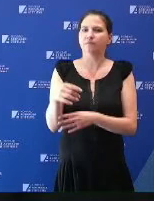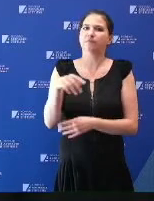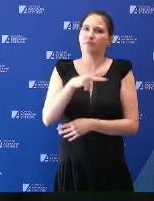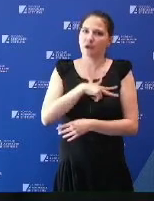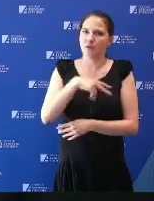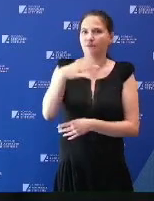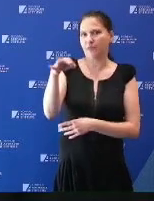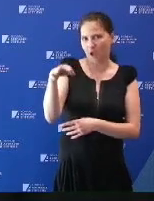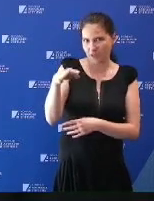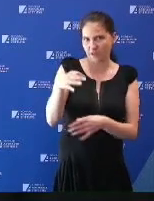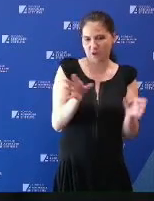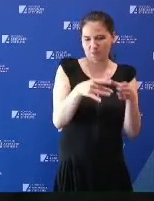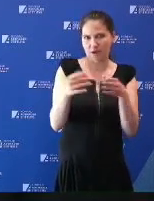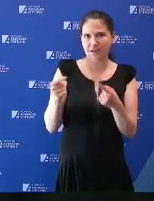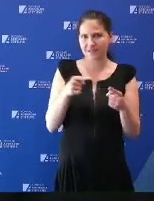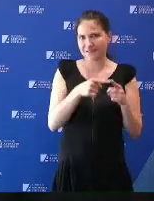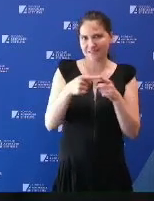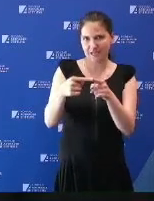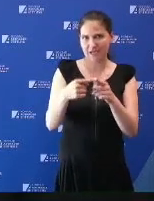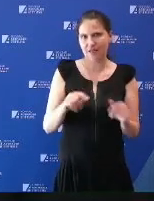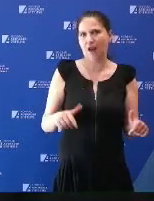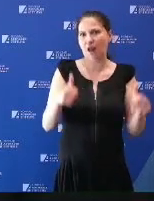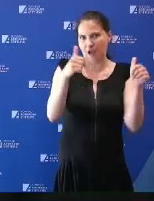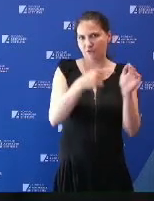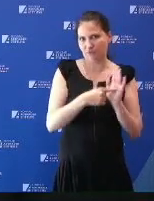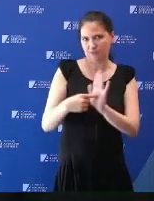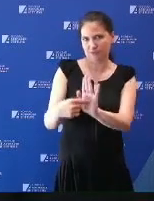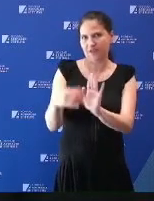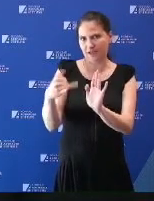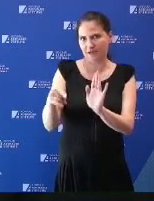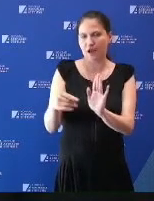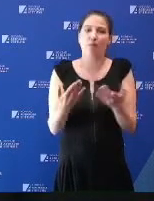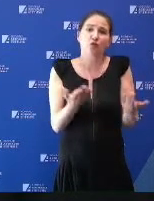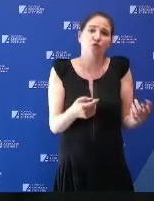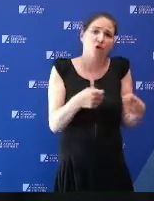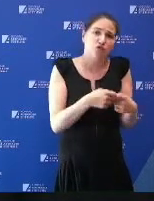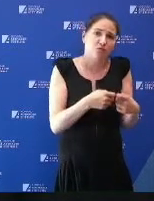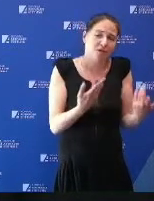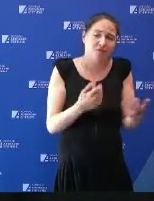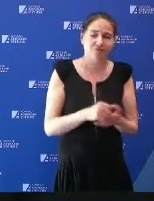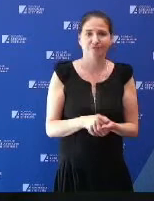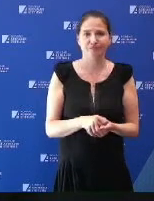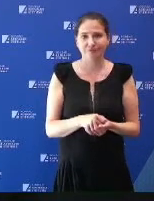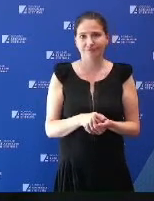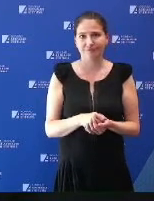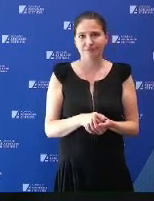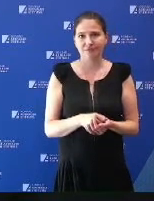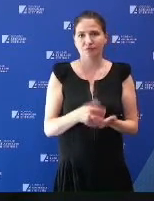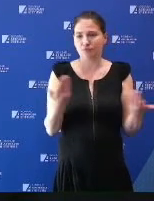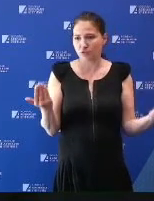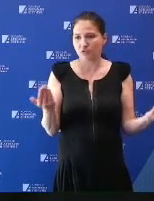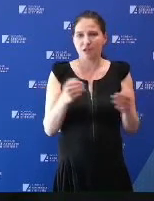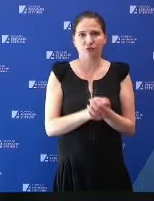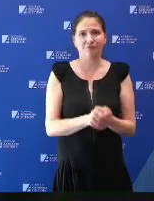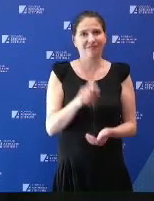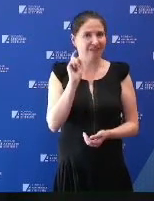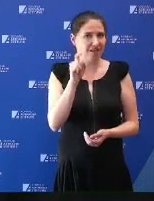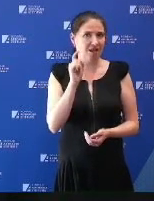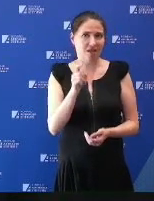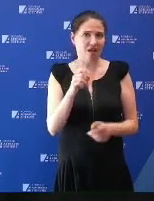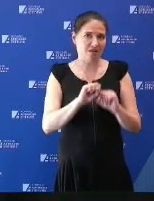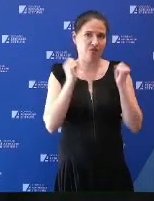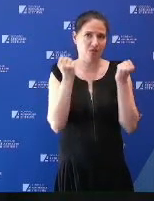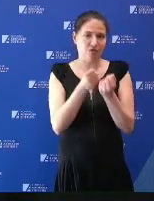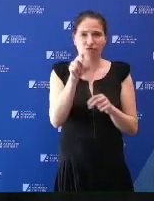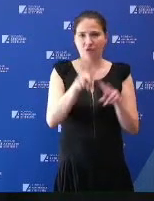Zonen auch direkt geführt. Aber so ist auch spannend. Man muss natürlich auch die Lage nutzen und dabei lernen.